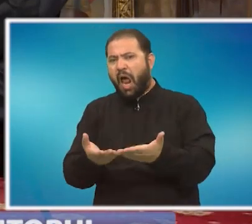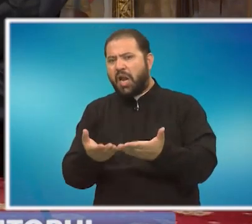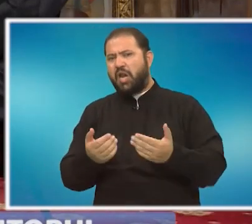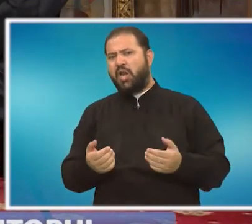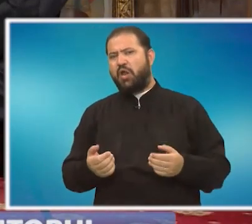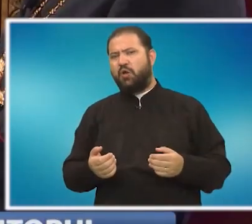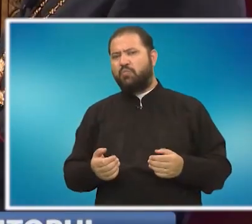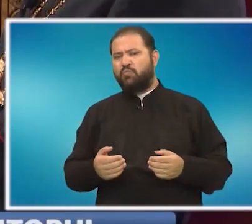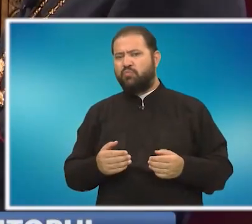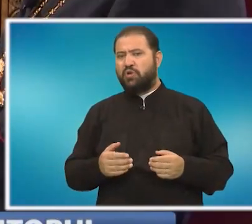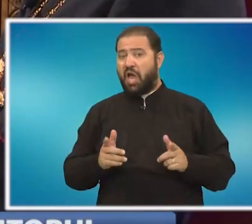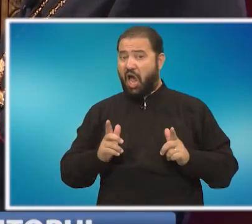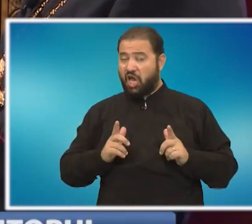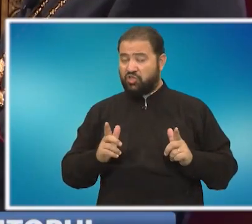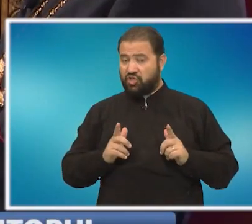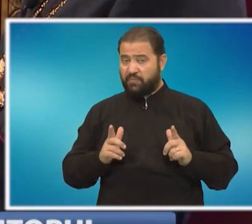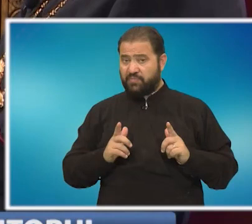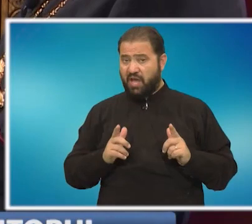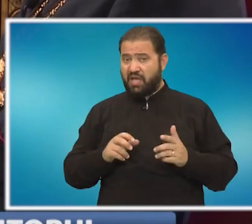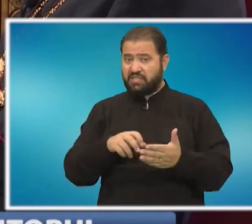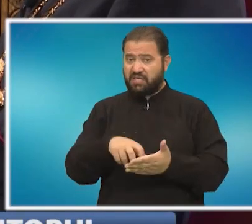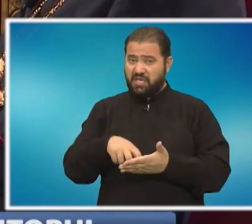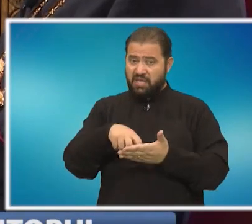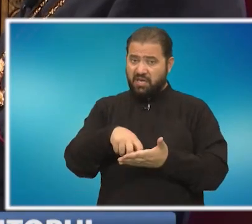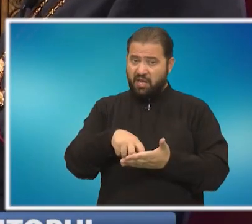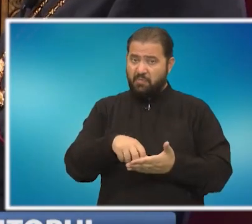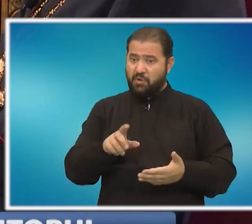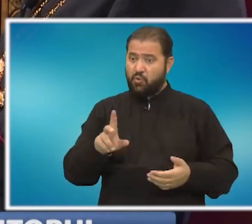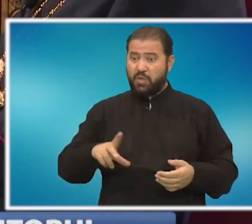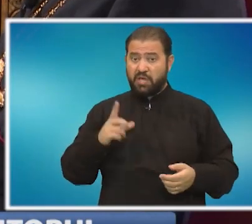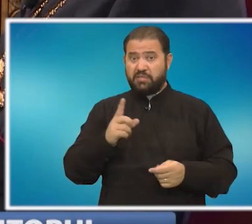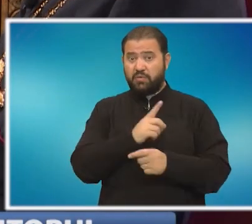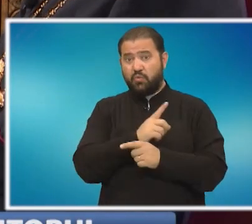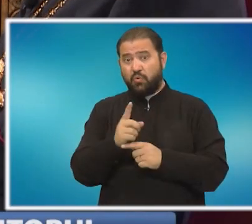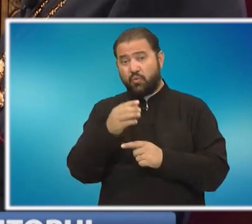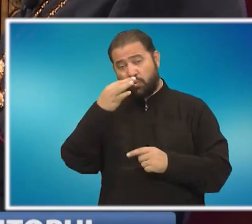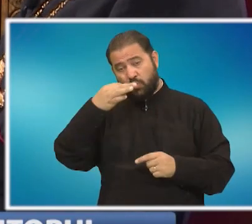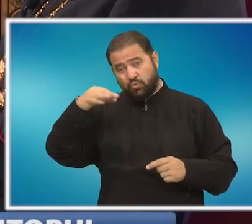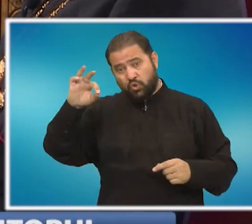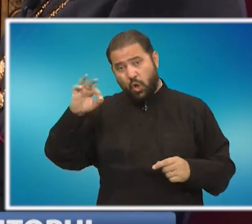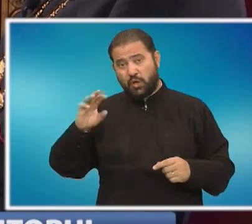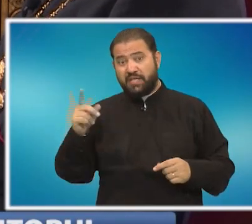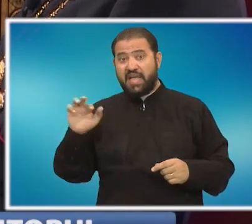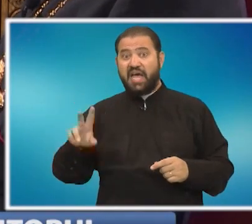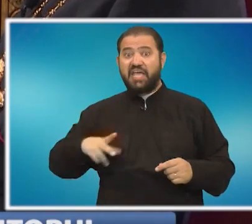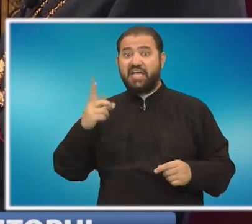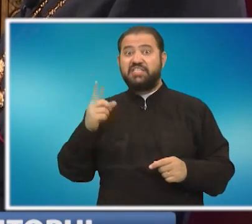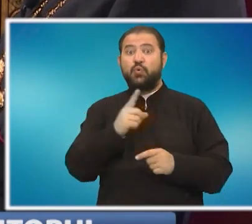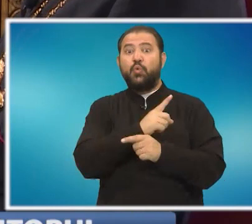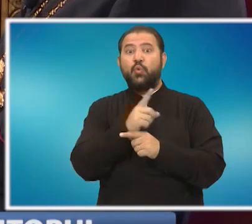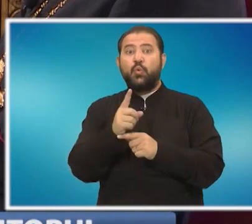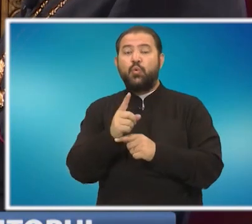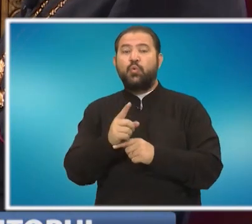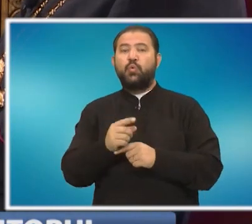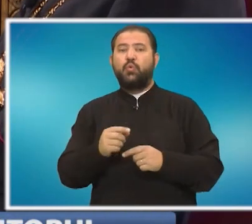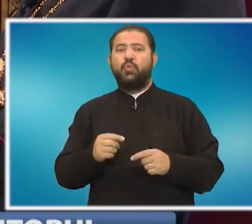pune la rând. A sta la rând nu este un lucru ușor, dar este